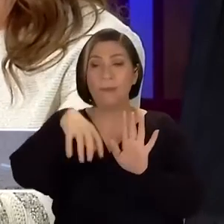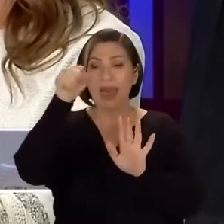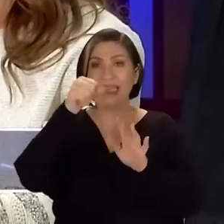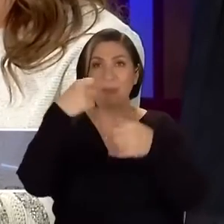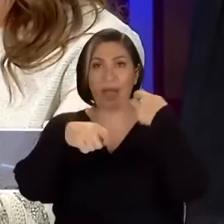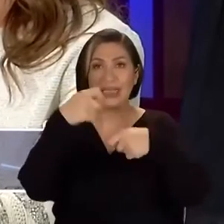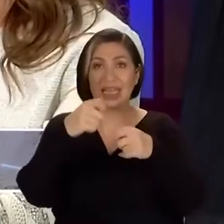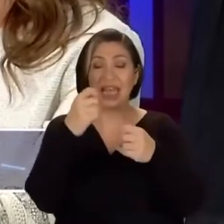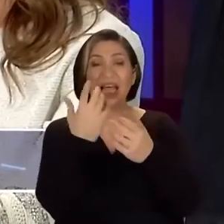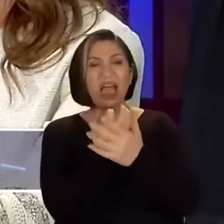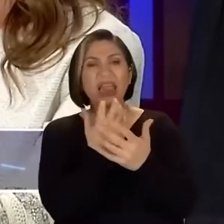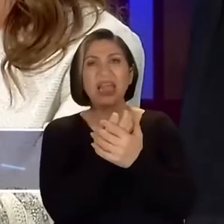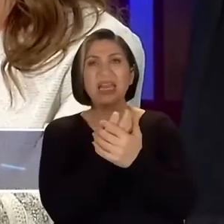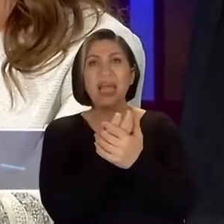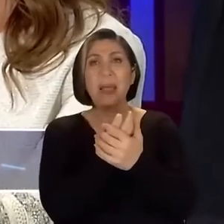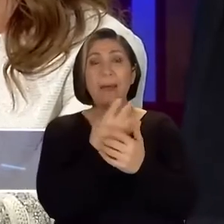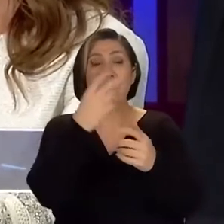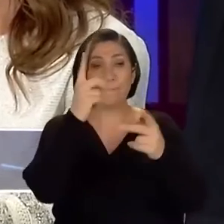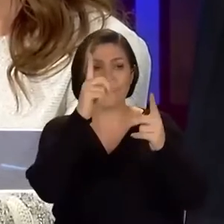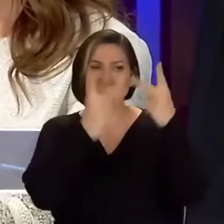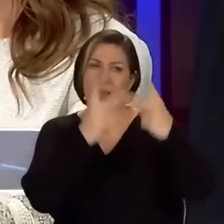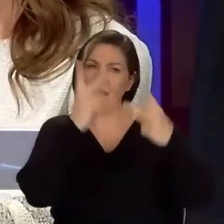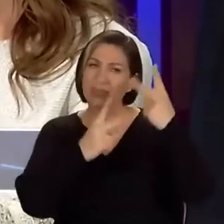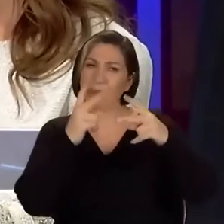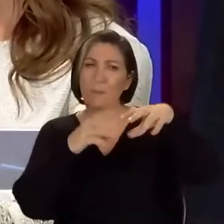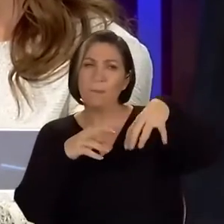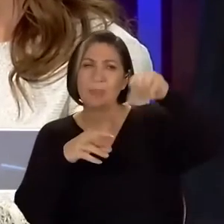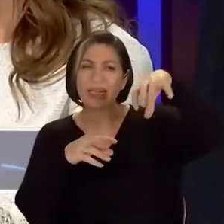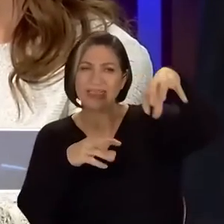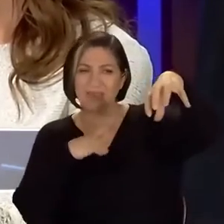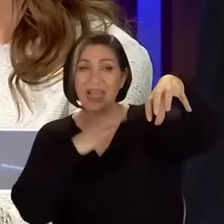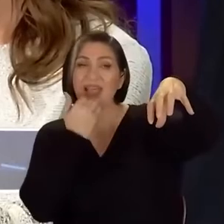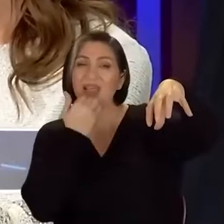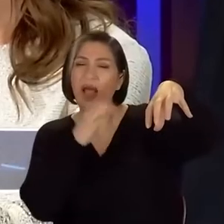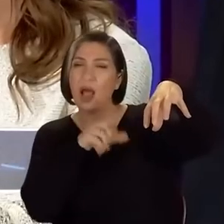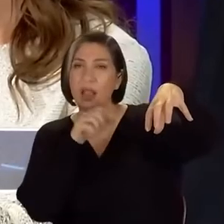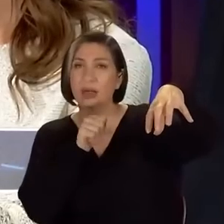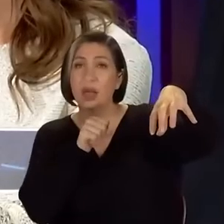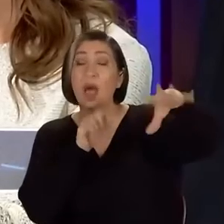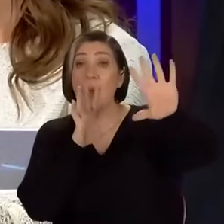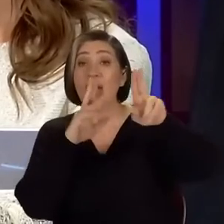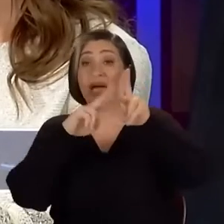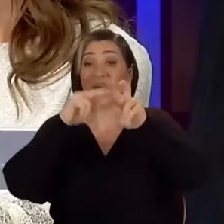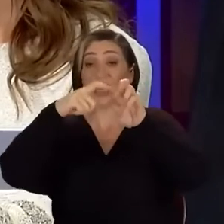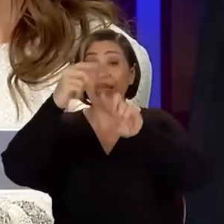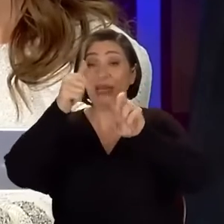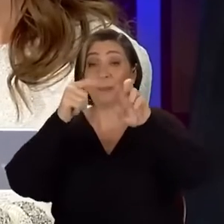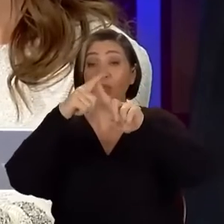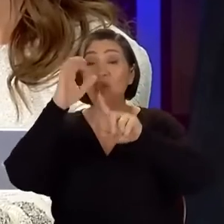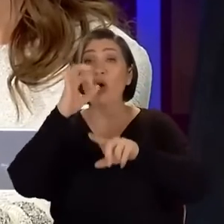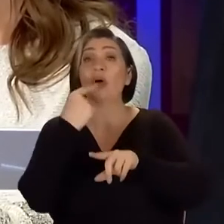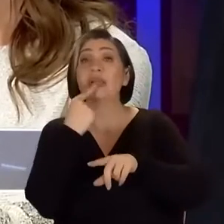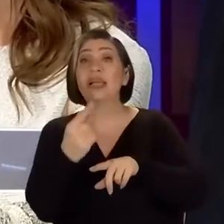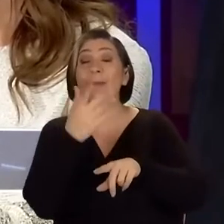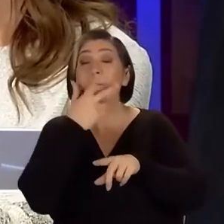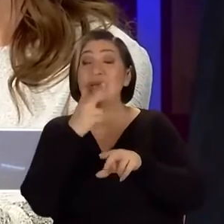bankası kayıtlarını belli merkezde tutar veya en fazla yedeklerini alır. Ama kripto dediğiniz zaman, blockchain ve